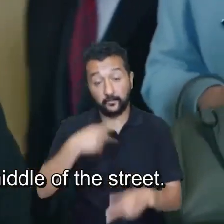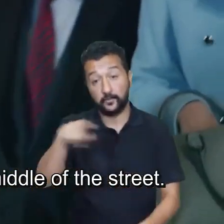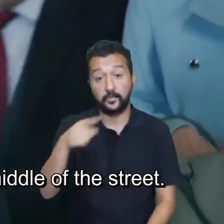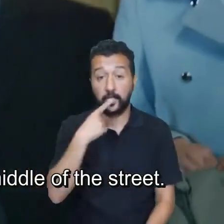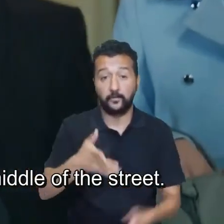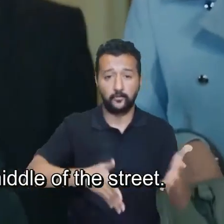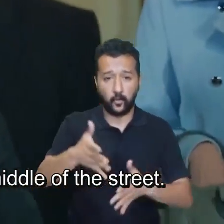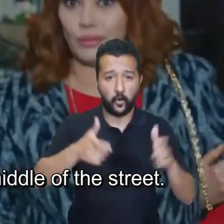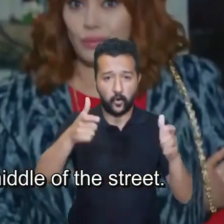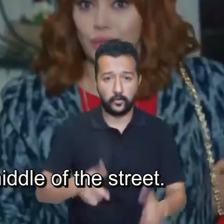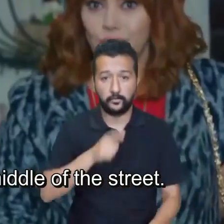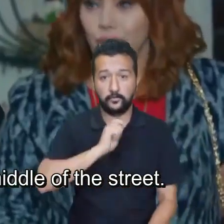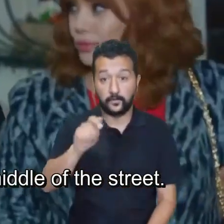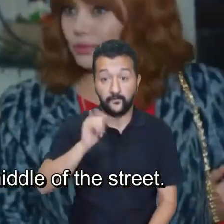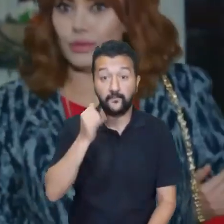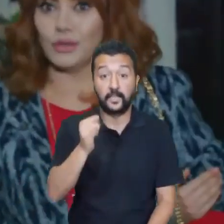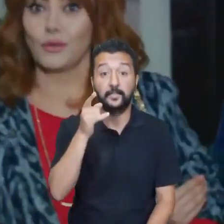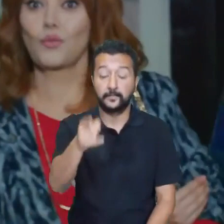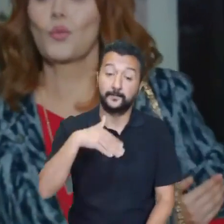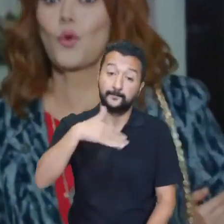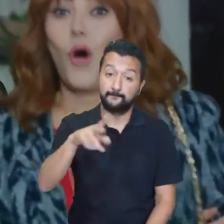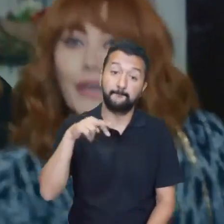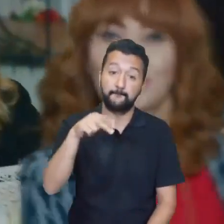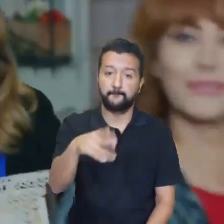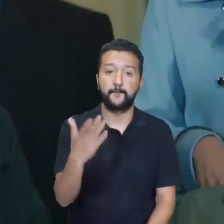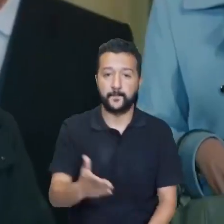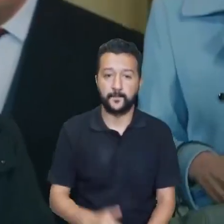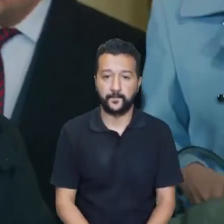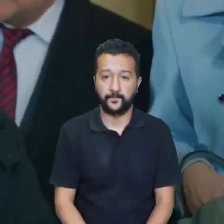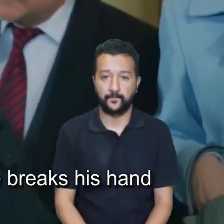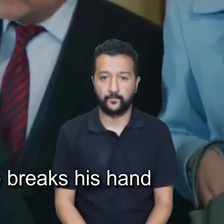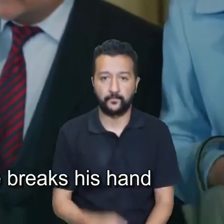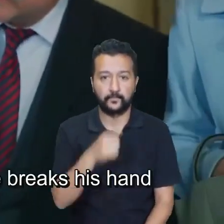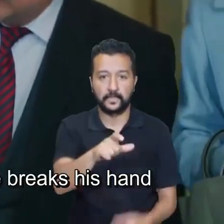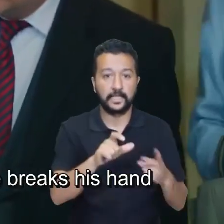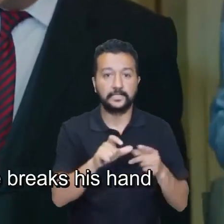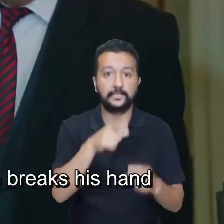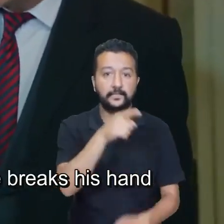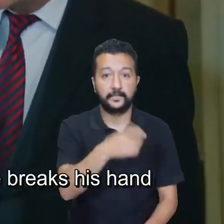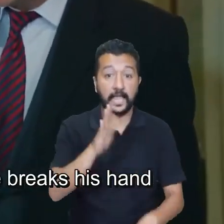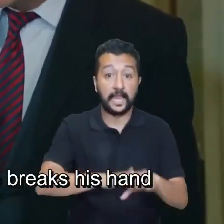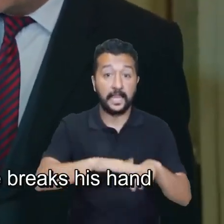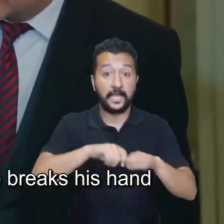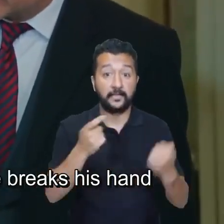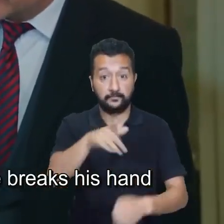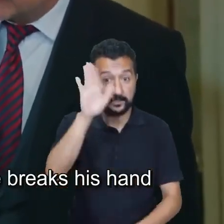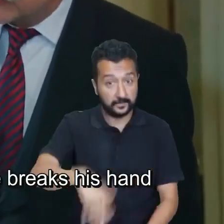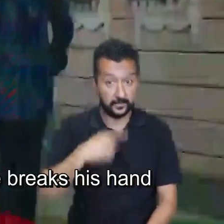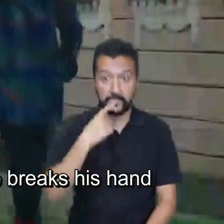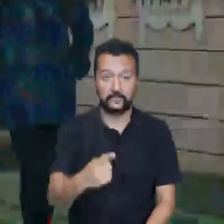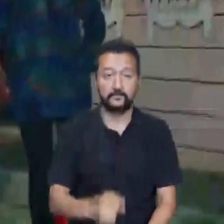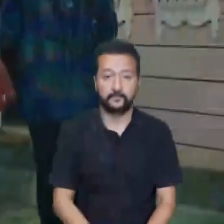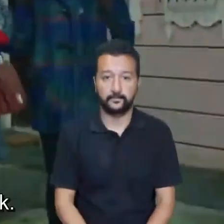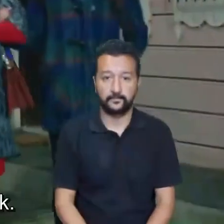dön. Sokak ortasına yoldurt babana kendini. Yürü, hadi yürü. Şener, bu elini kırdırmadan indir aşağıya